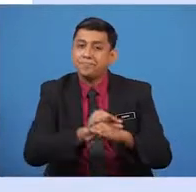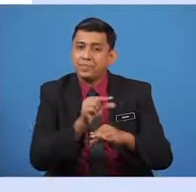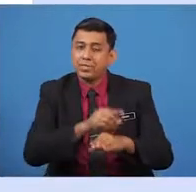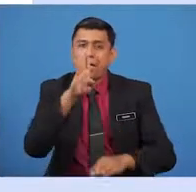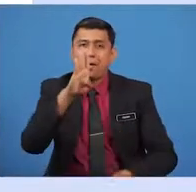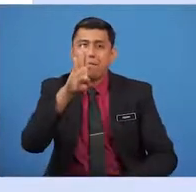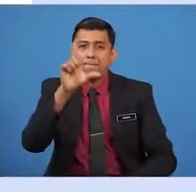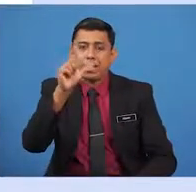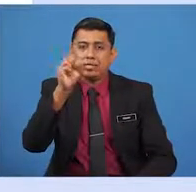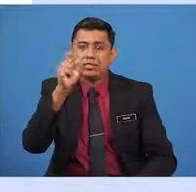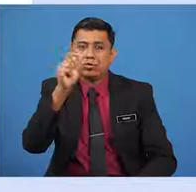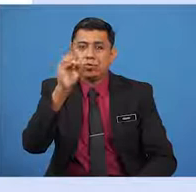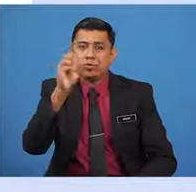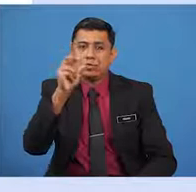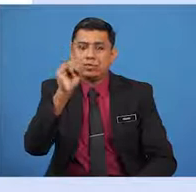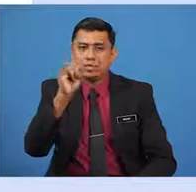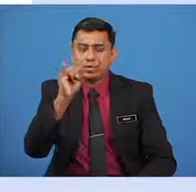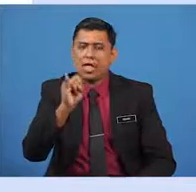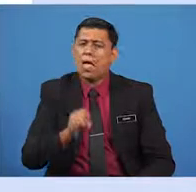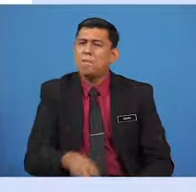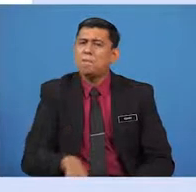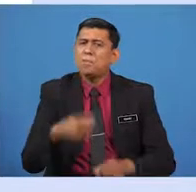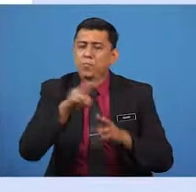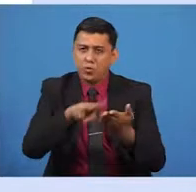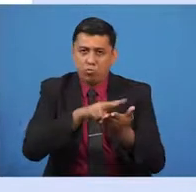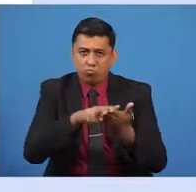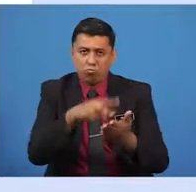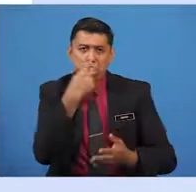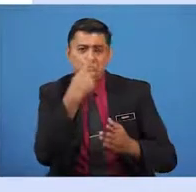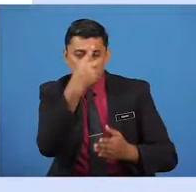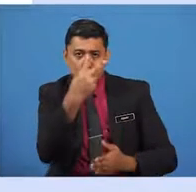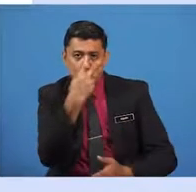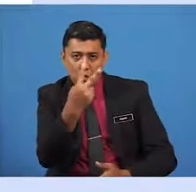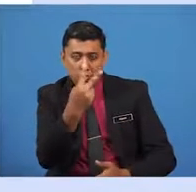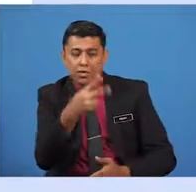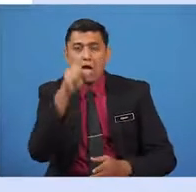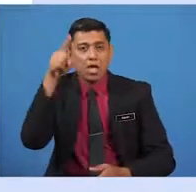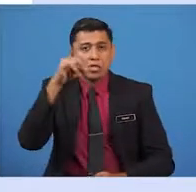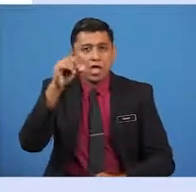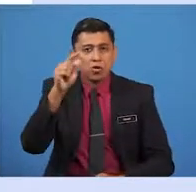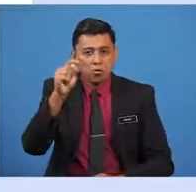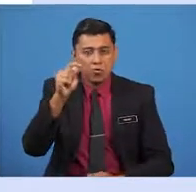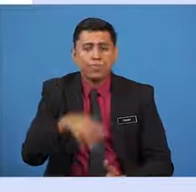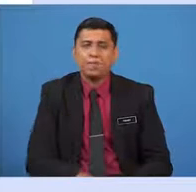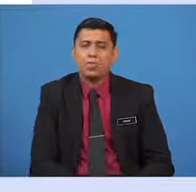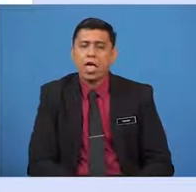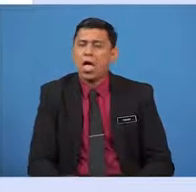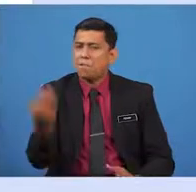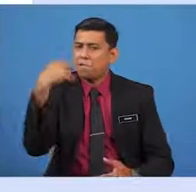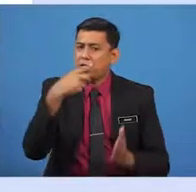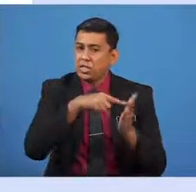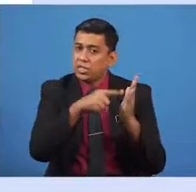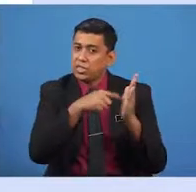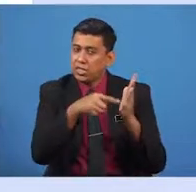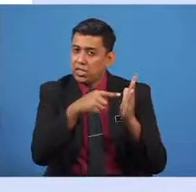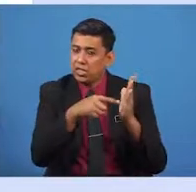tadi menunjukkan bagaimana zigot berkembang menjadi blastocista. Mari kita teliti semula